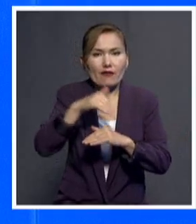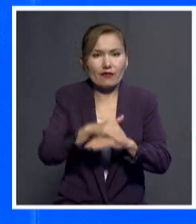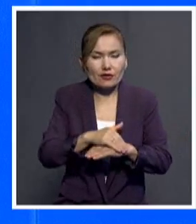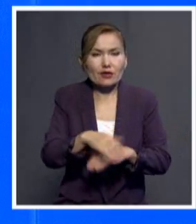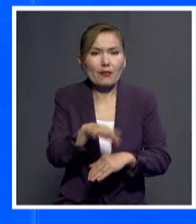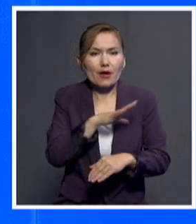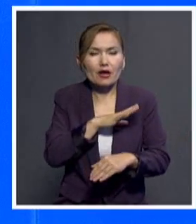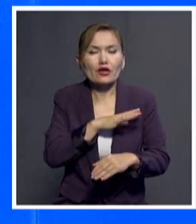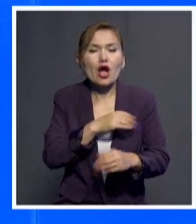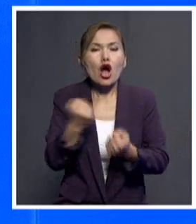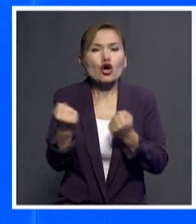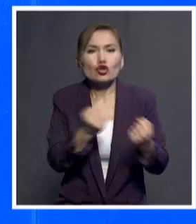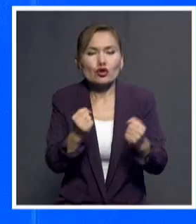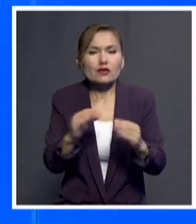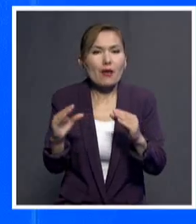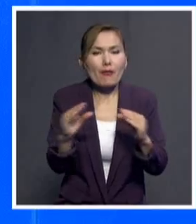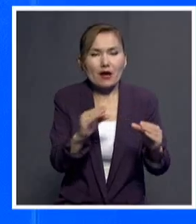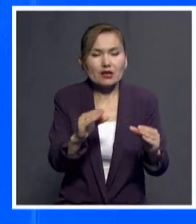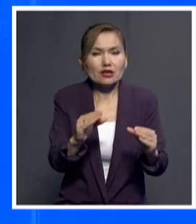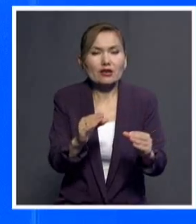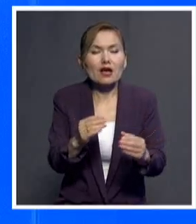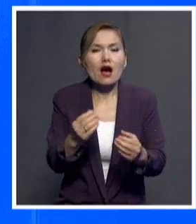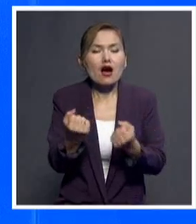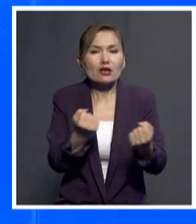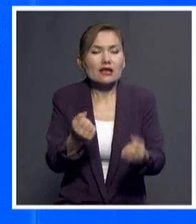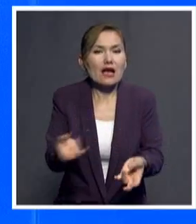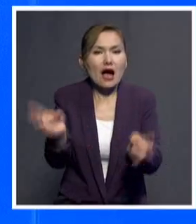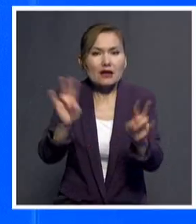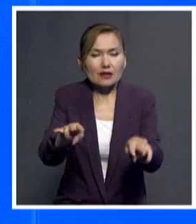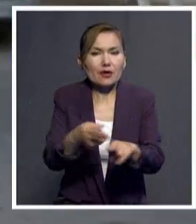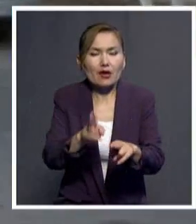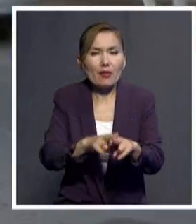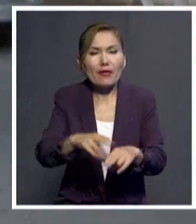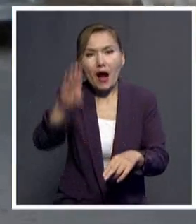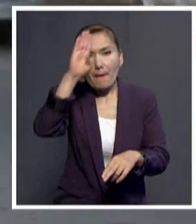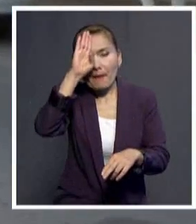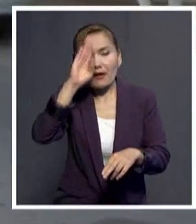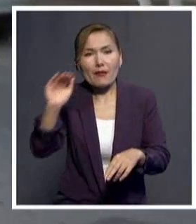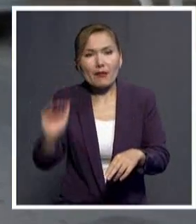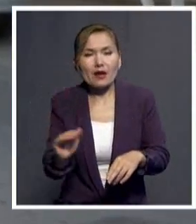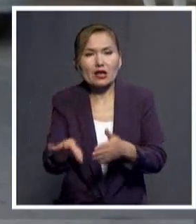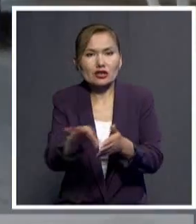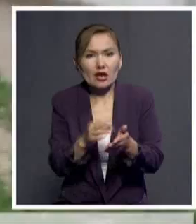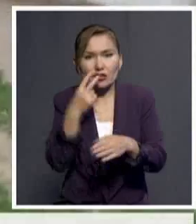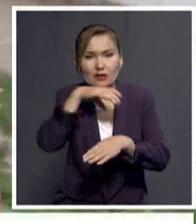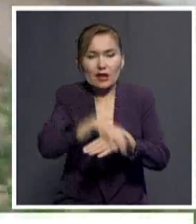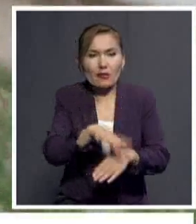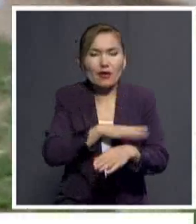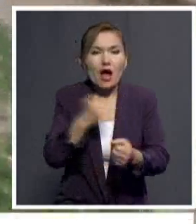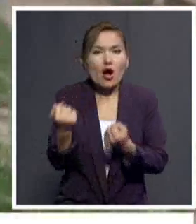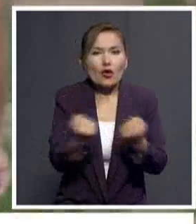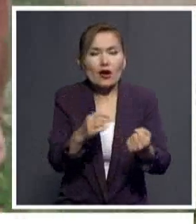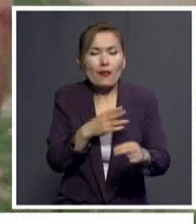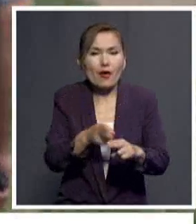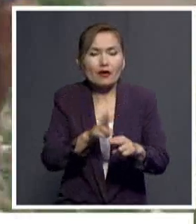Жүргізуші көлігін аулада ашық қалдырған. Мұны байқаған балақай сол бойда темір тұлпарды тізгіндеп кете барған. Көп ұзамай ол Лада Гранта